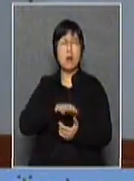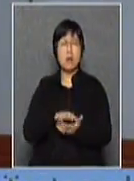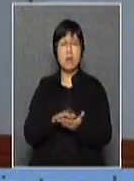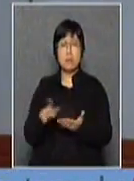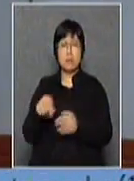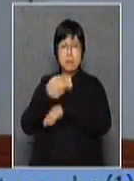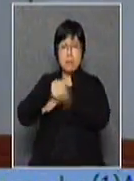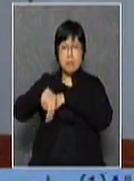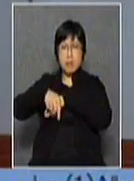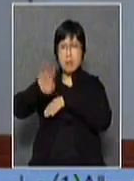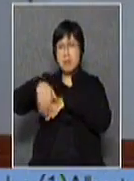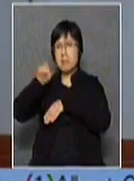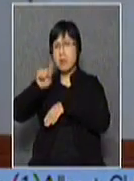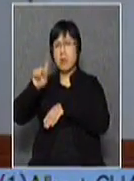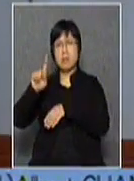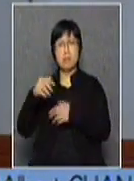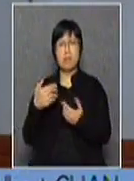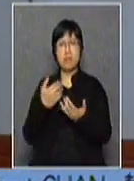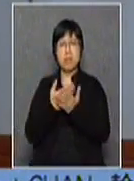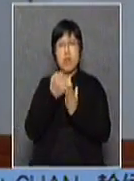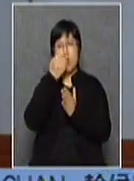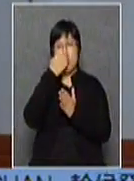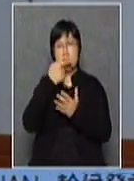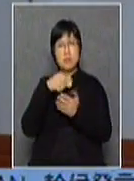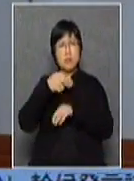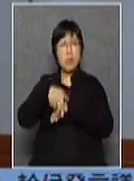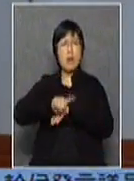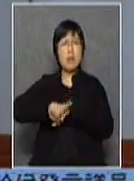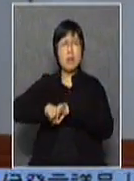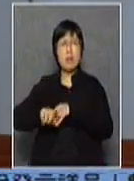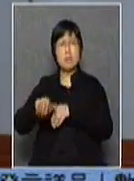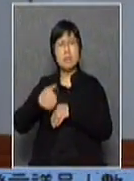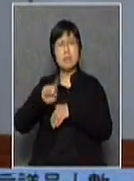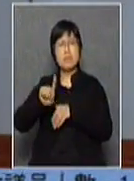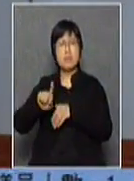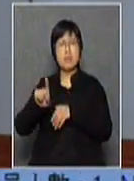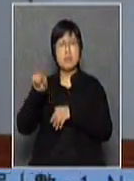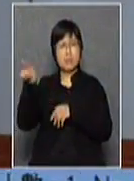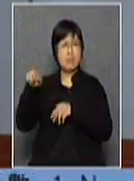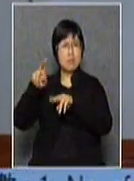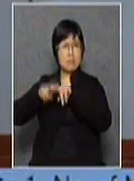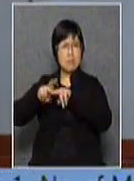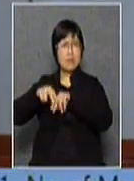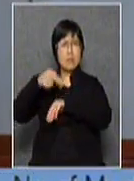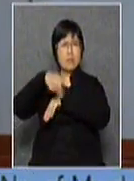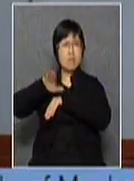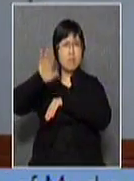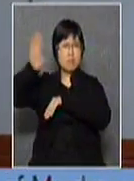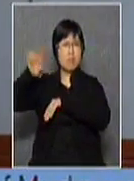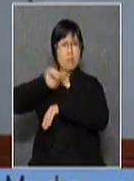規劃係點嚟？我哋而家所謂講嘅規劃係點嚟咧？就係、是、大陸規劃佢哋自己